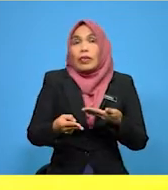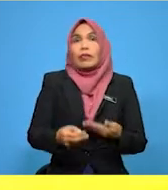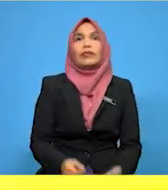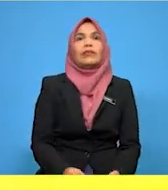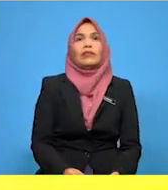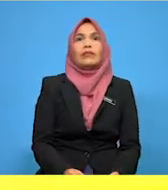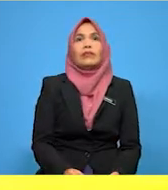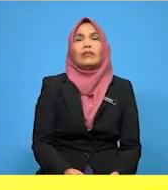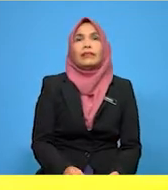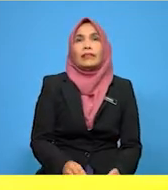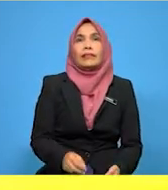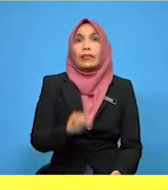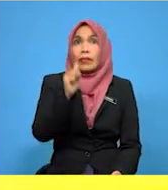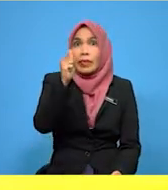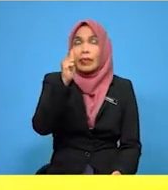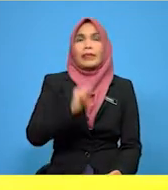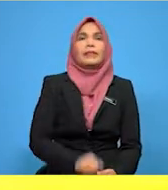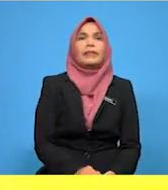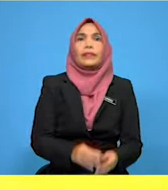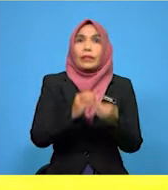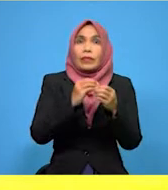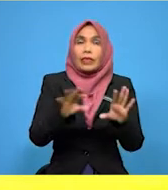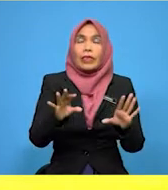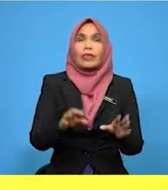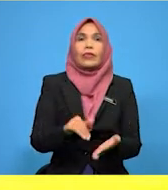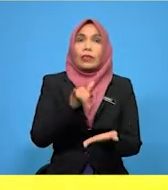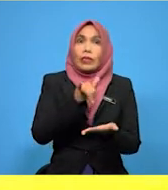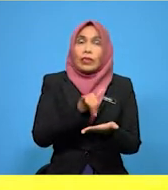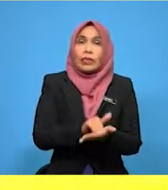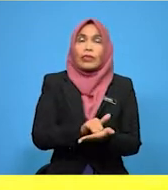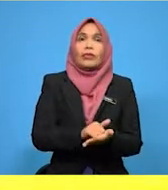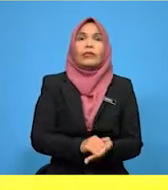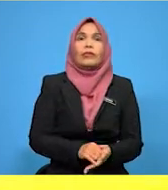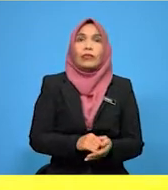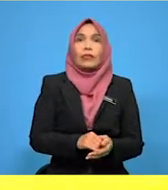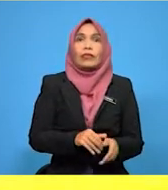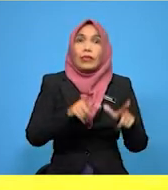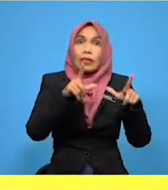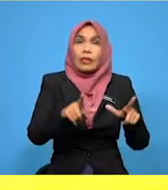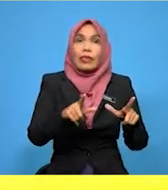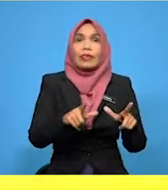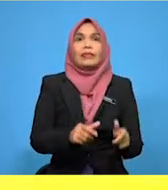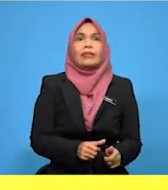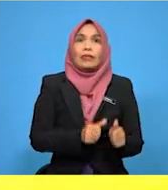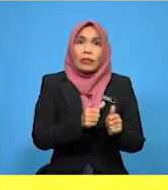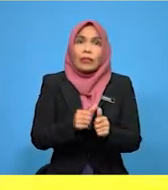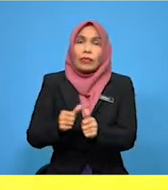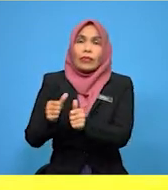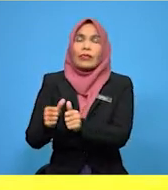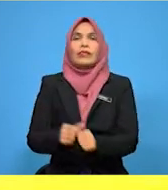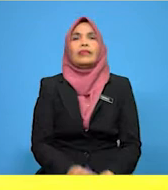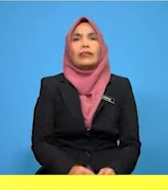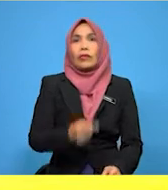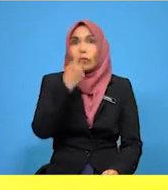bergrade A. Telur tersebut hendaklah diletakkan secara berturutan untuk menentukan grade